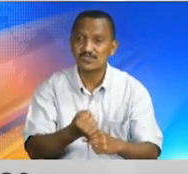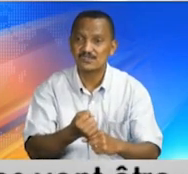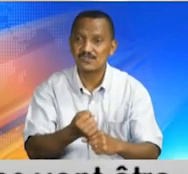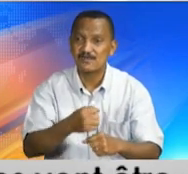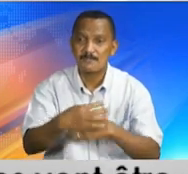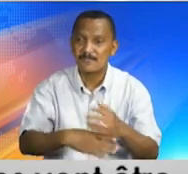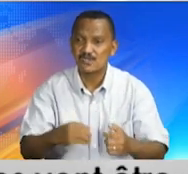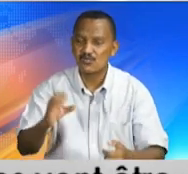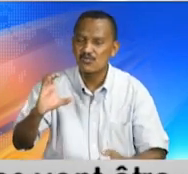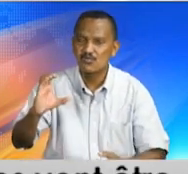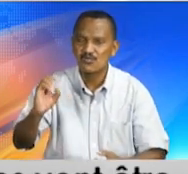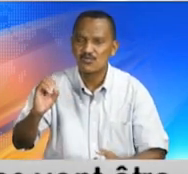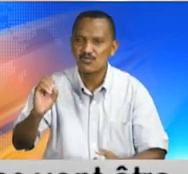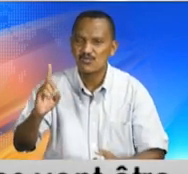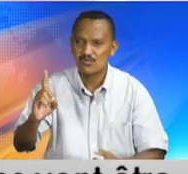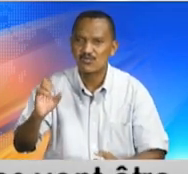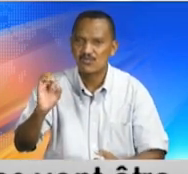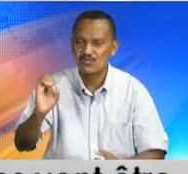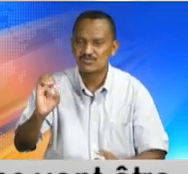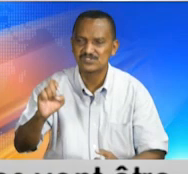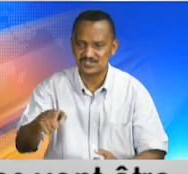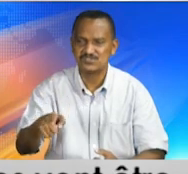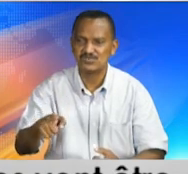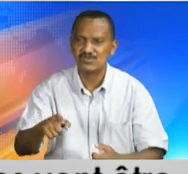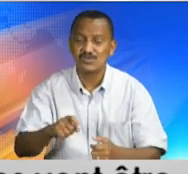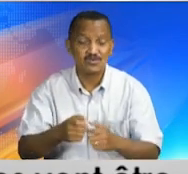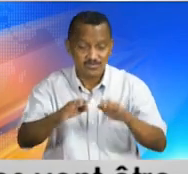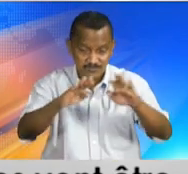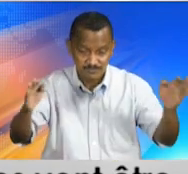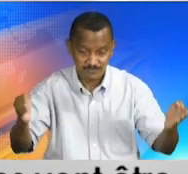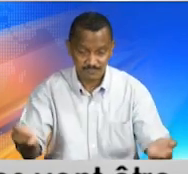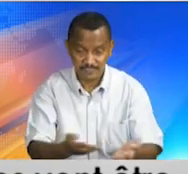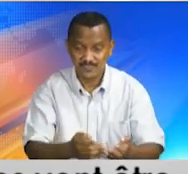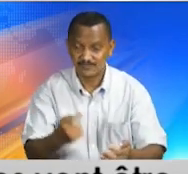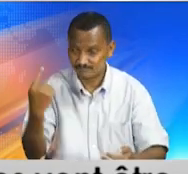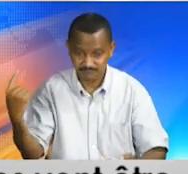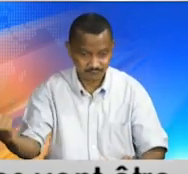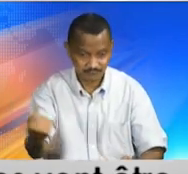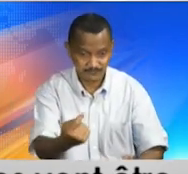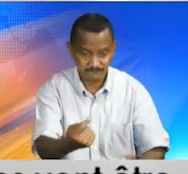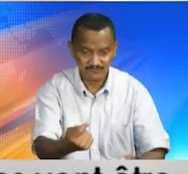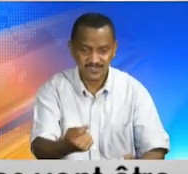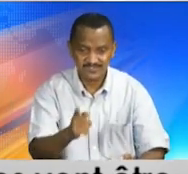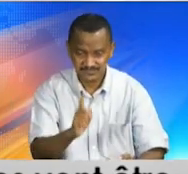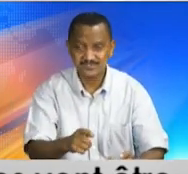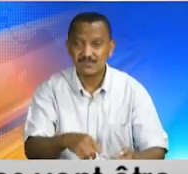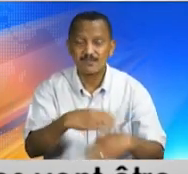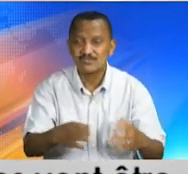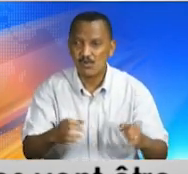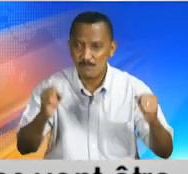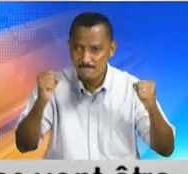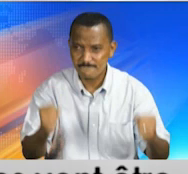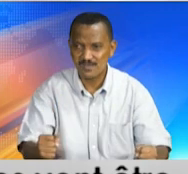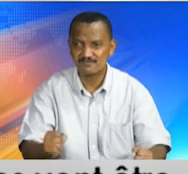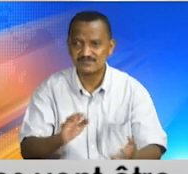ruchet zany hoe ny tompo tantely a tsirairay zany a efa nisy nyfanaovana an'io fa tena ezahana soamafisina dia ho